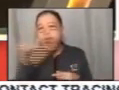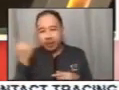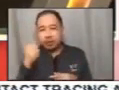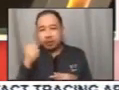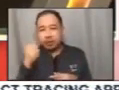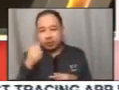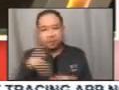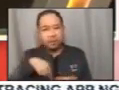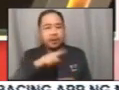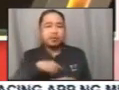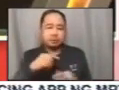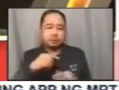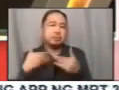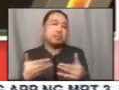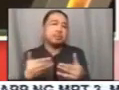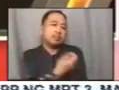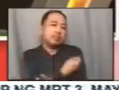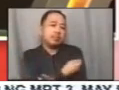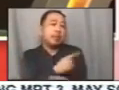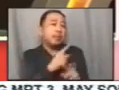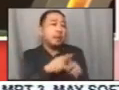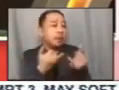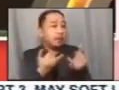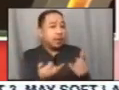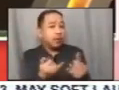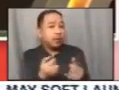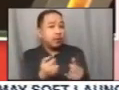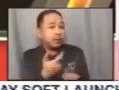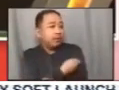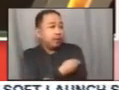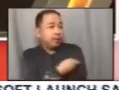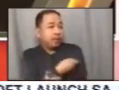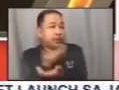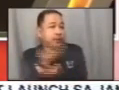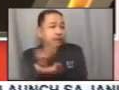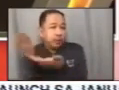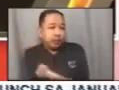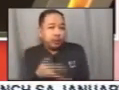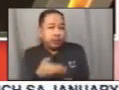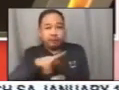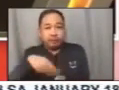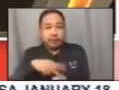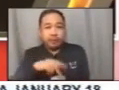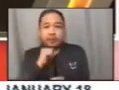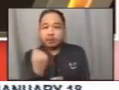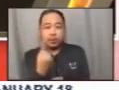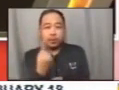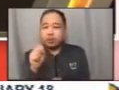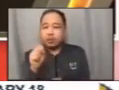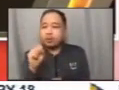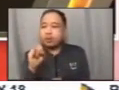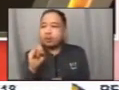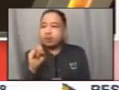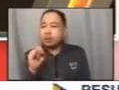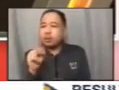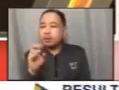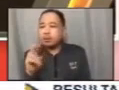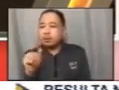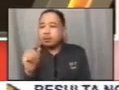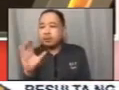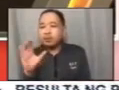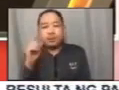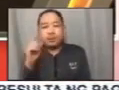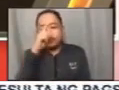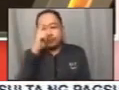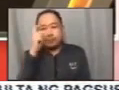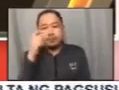saan magpo-procure po tayo ng vaccine. How about this Covovax? I understand yung Philippine government po nagkaroon ng